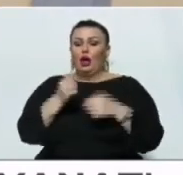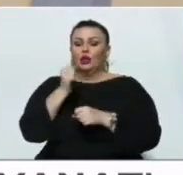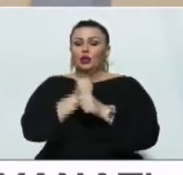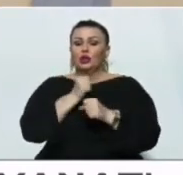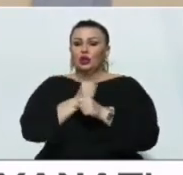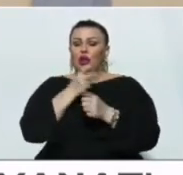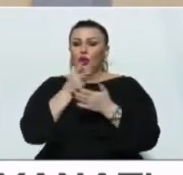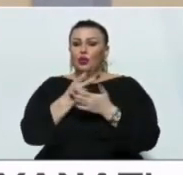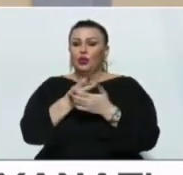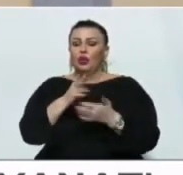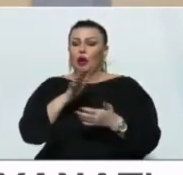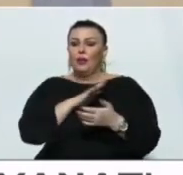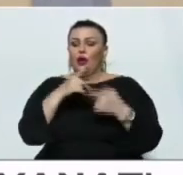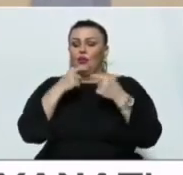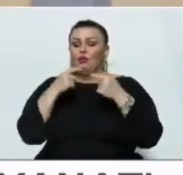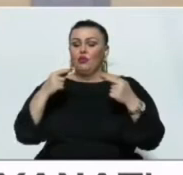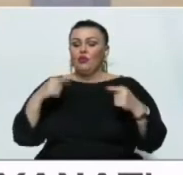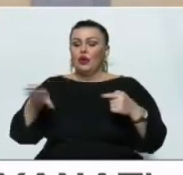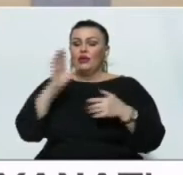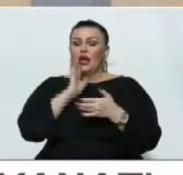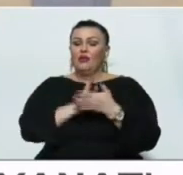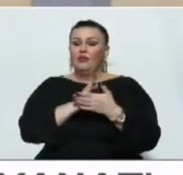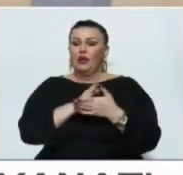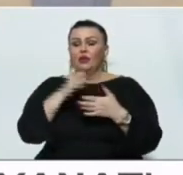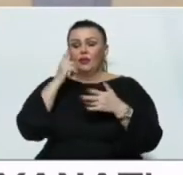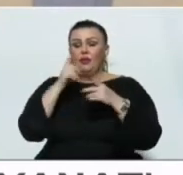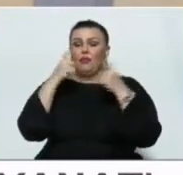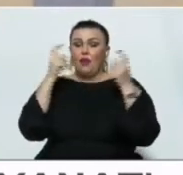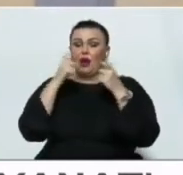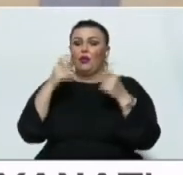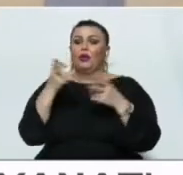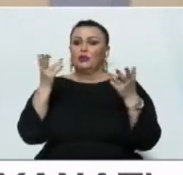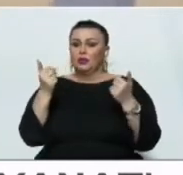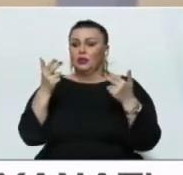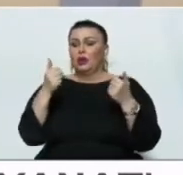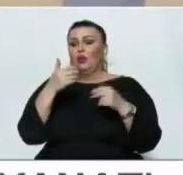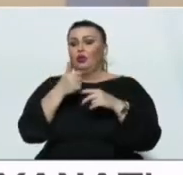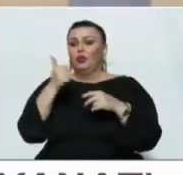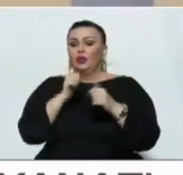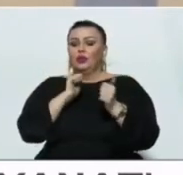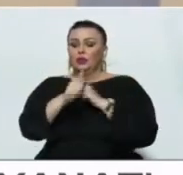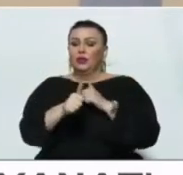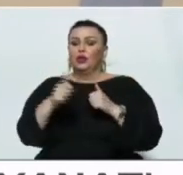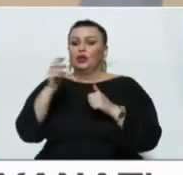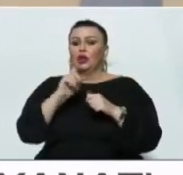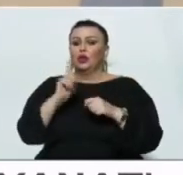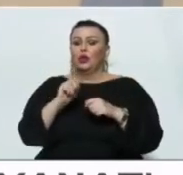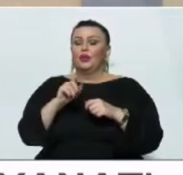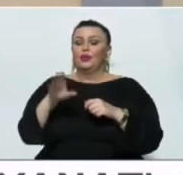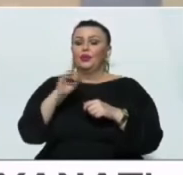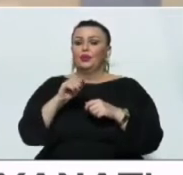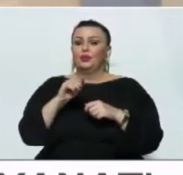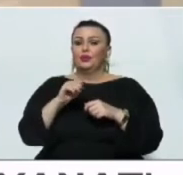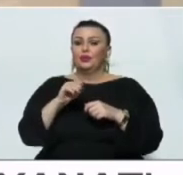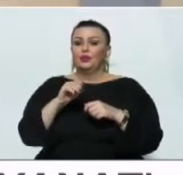beynəlxalq təşkilatlar var, müxtəlif konvensiyalar var. Bu ilə bağlı istəyirəm məlumat verəsiniz. Bəli, təbii ki, bu birbaşa olaraq həm belə deyək də